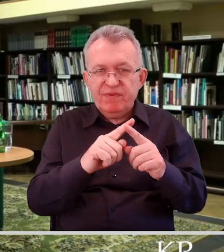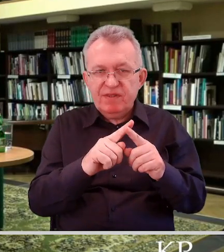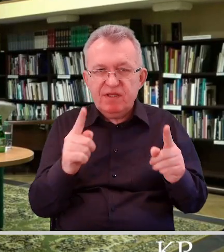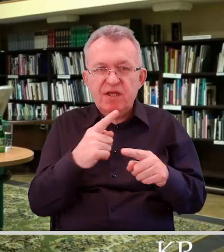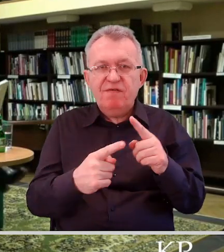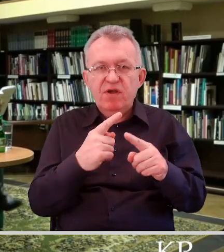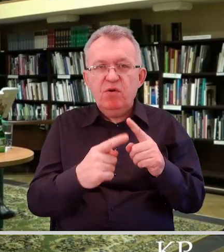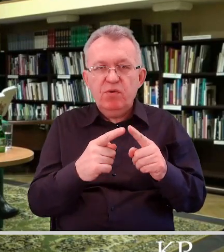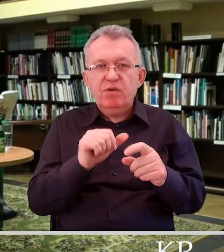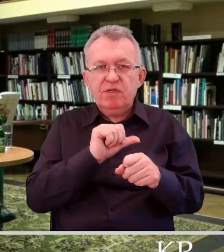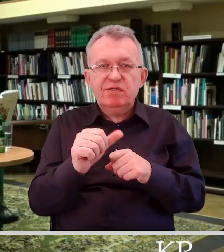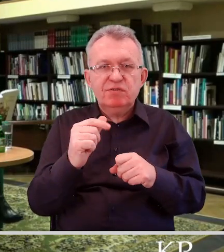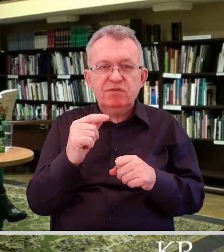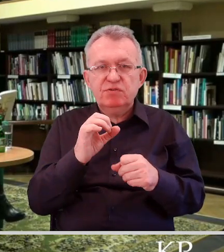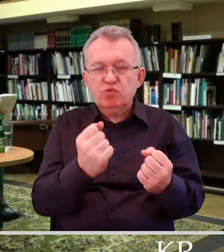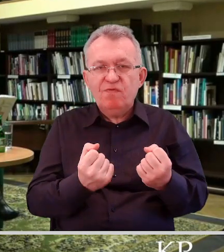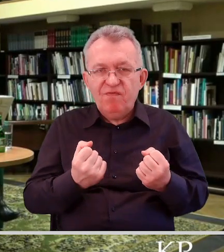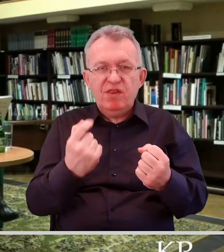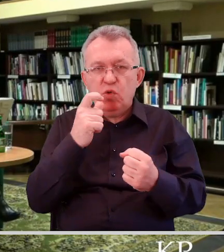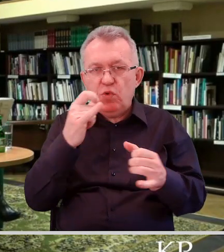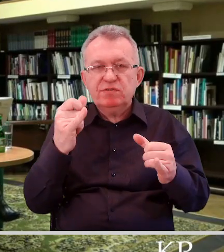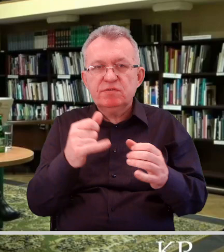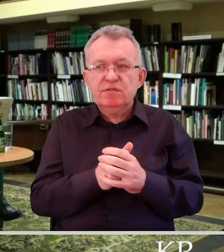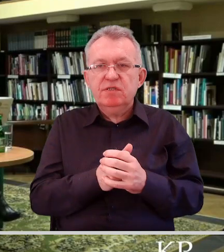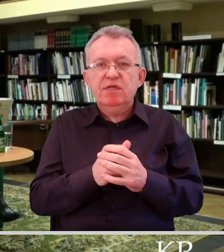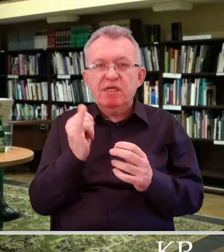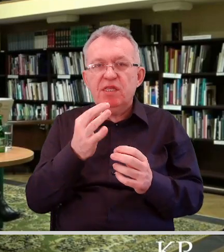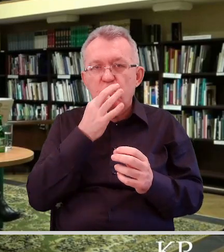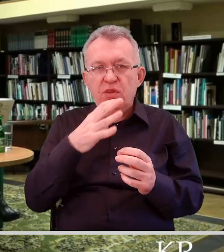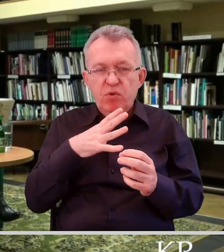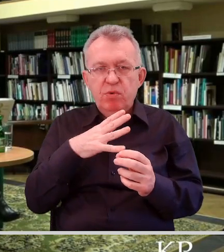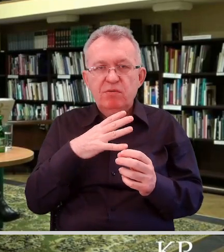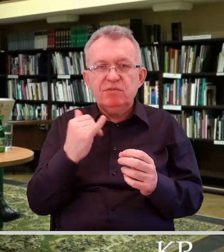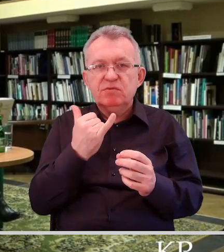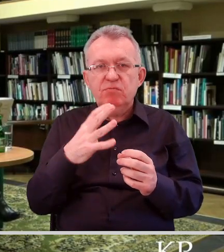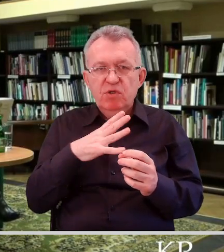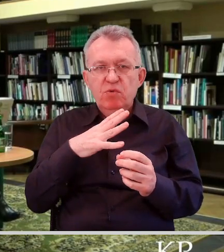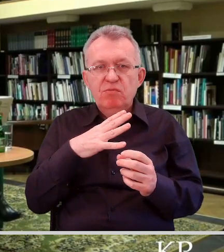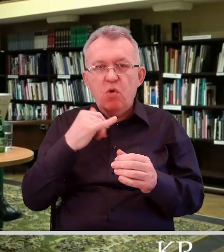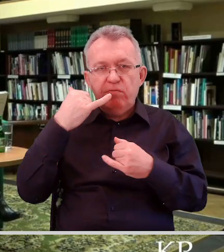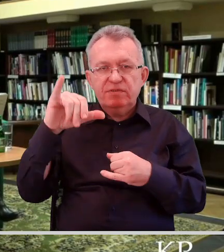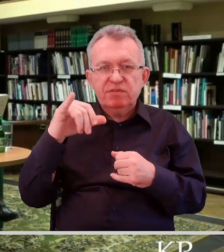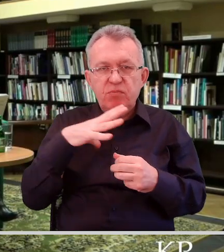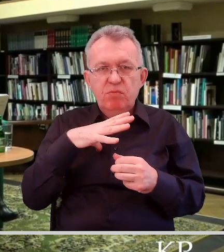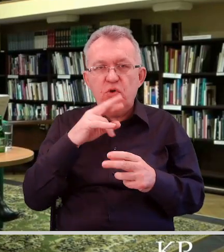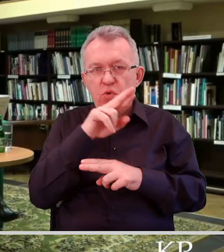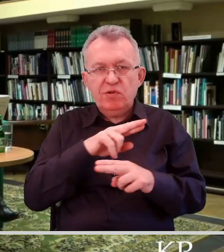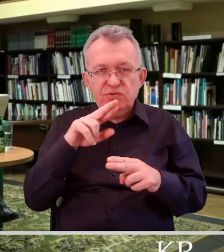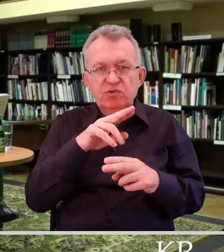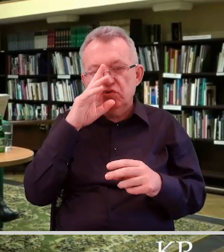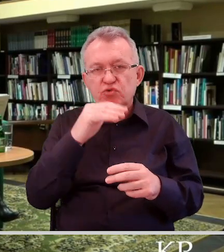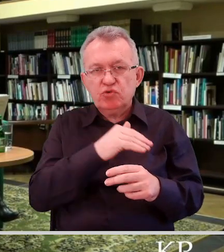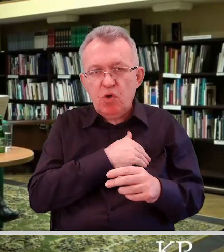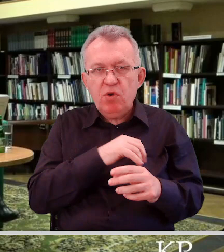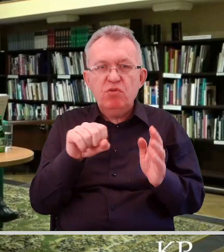tytułem Zduszony głos z szuflady. Kiedy byłam młoda, wciąż byłam cudza. Należałam do rodziny, szkoły,